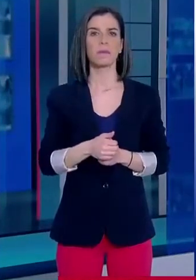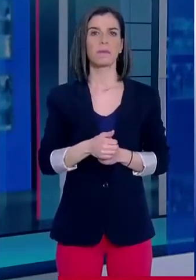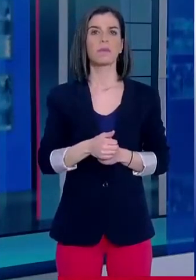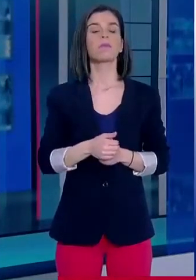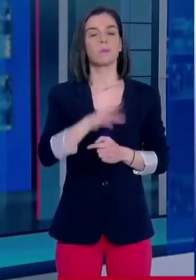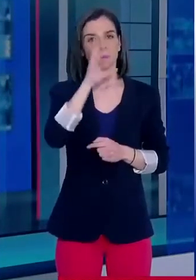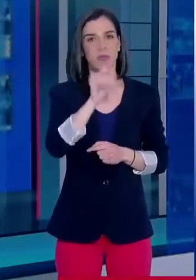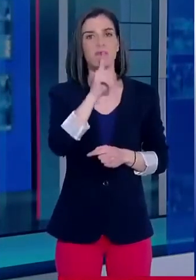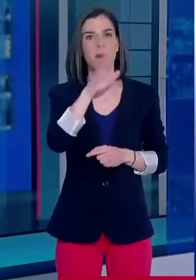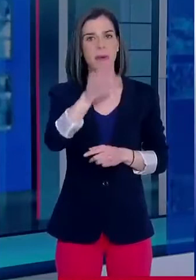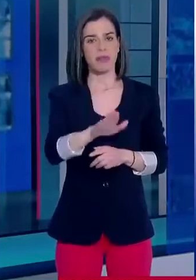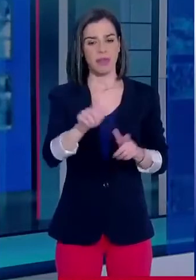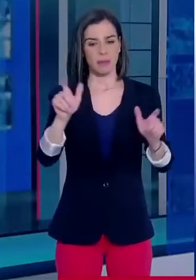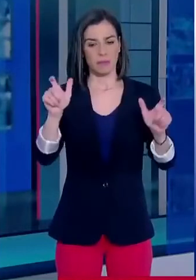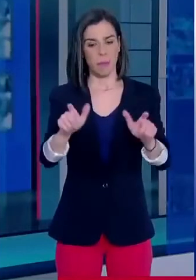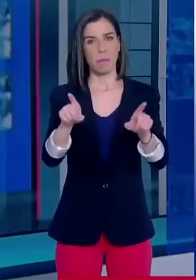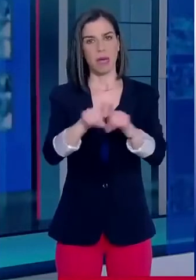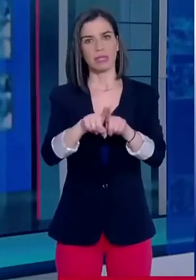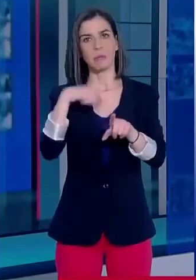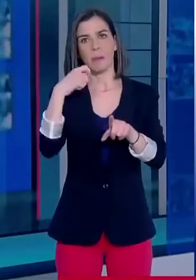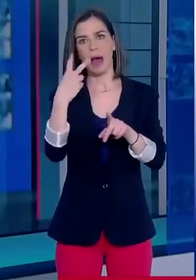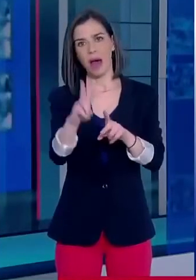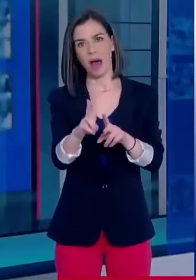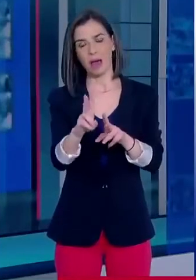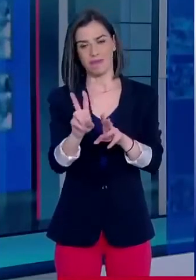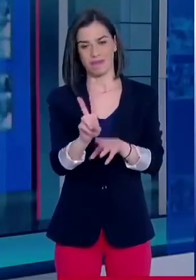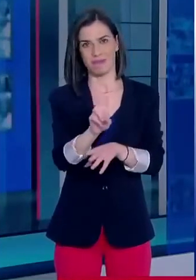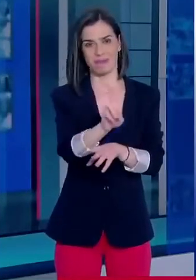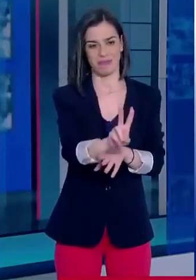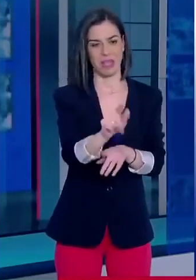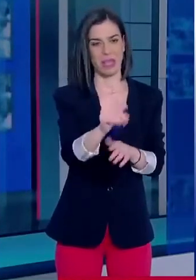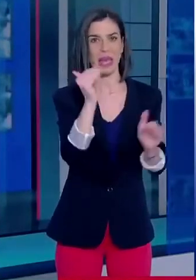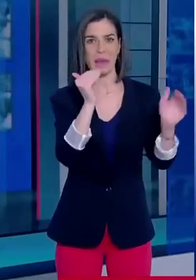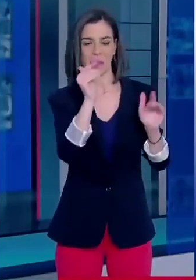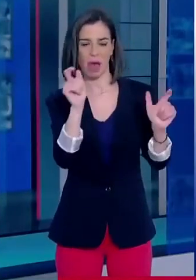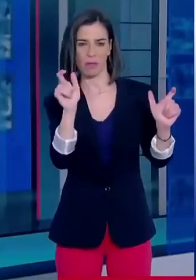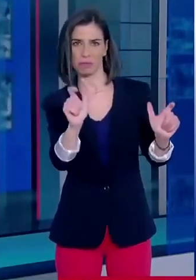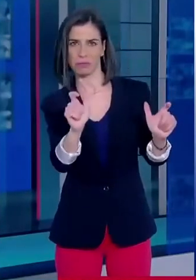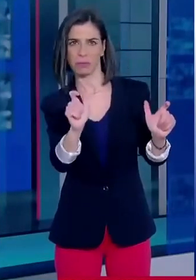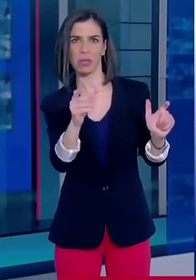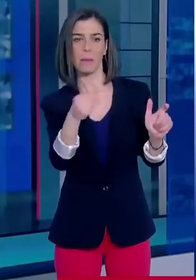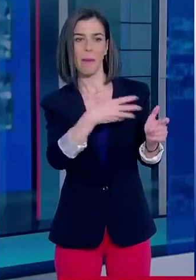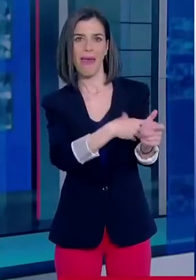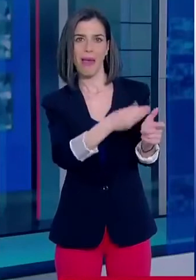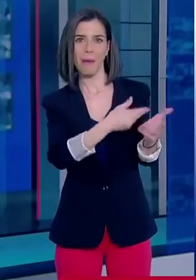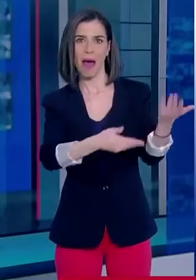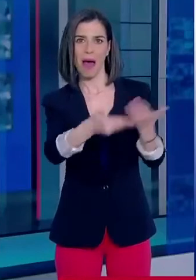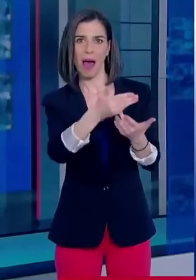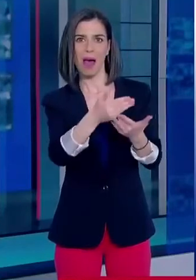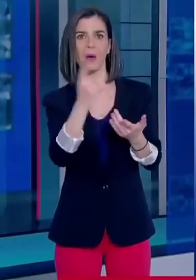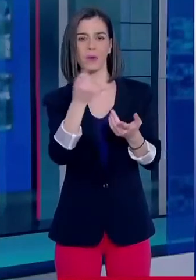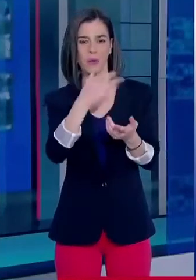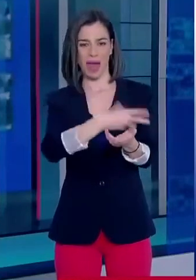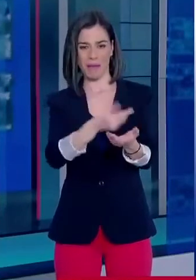πράγματι απομονώθηκε το παιδάκι με τη μητέρα του σε χώρο όπου είναι τα ύποπτα περιστατικά και η μετάγγιση δεν έλαβε χώρα στο